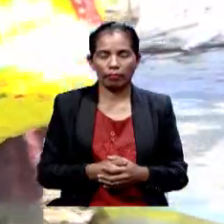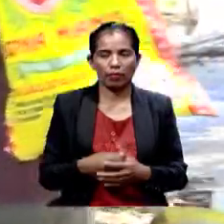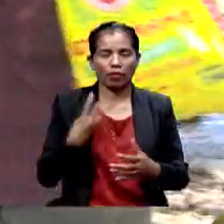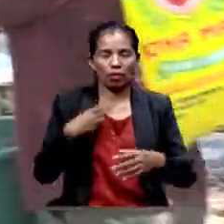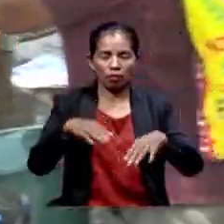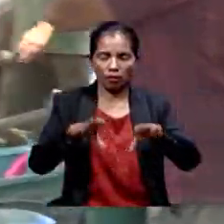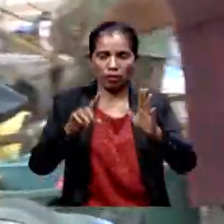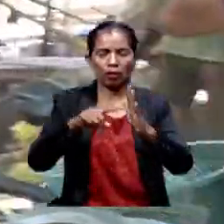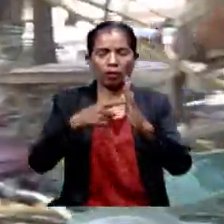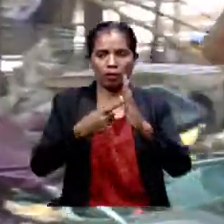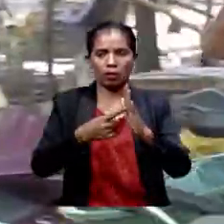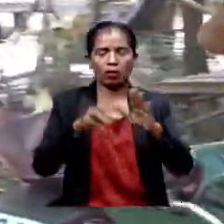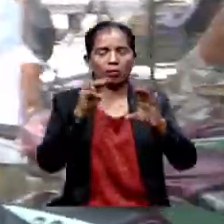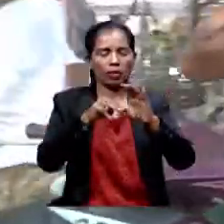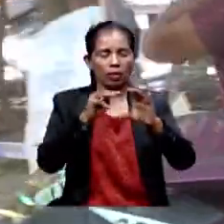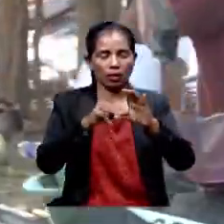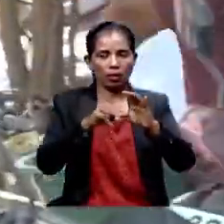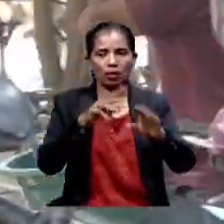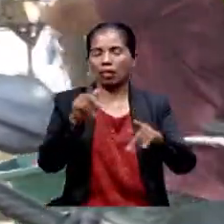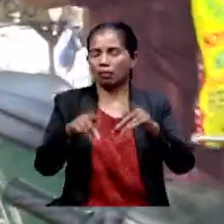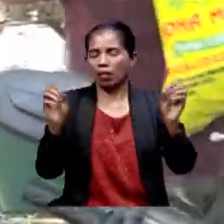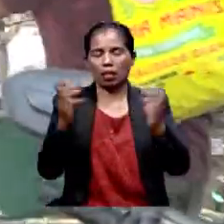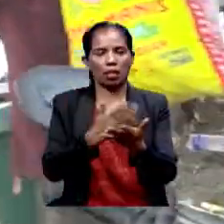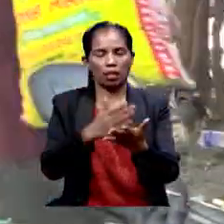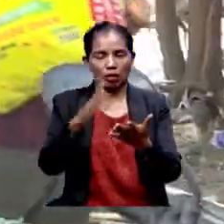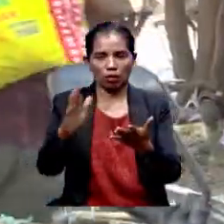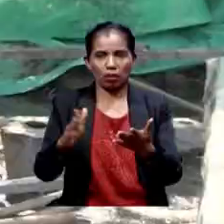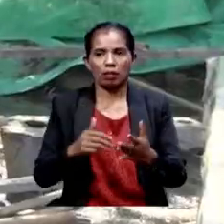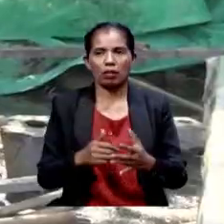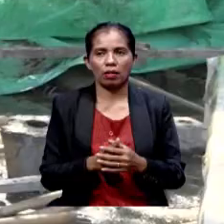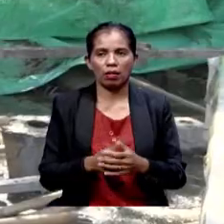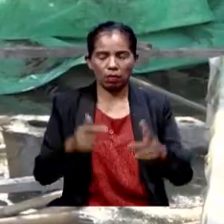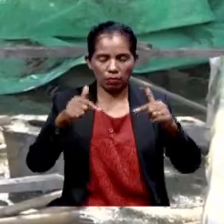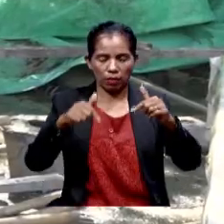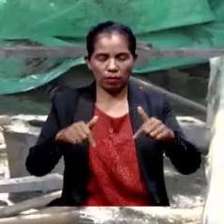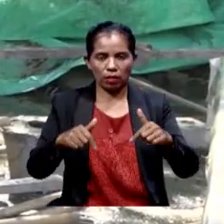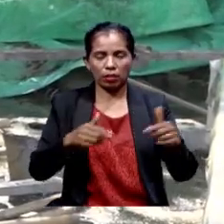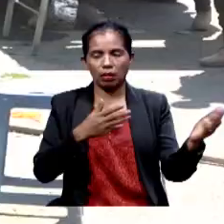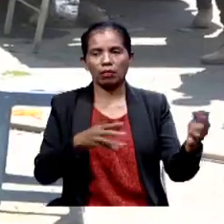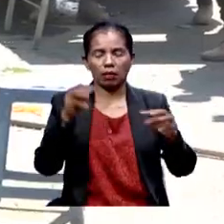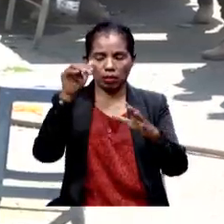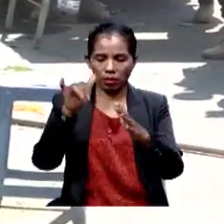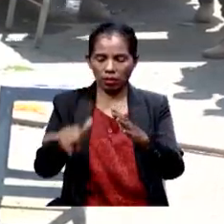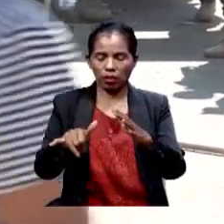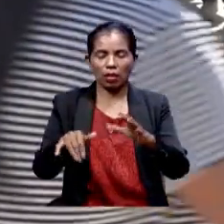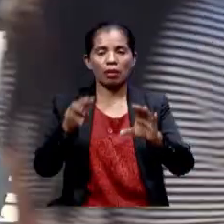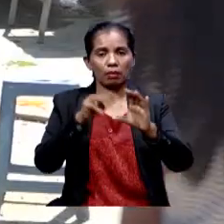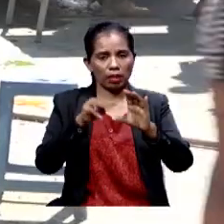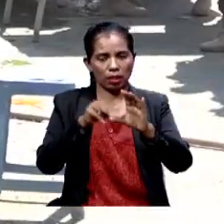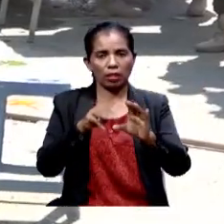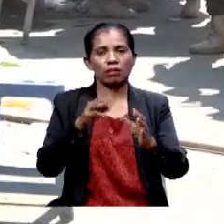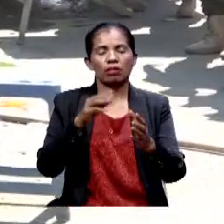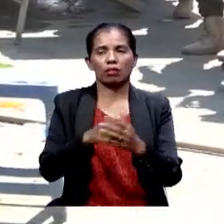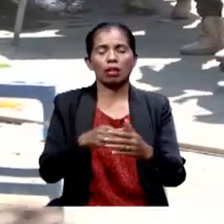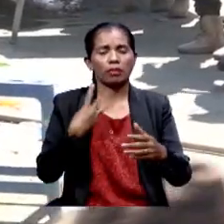fan ku mese be merkaru lan ne bala ema la hola maka mi fan be lem loy mai fan sel tuli fala mehela de merkaru lan rona. Ain fan de merkaru lan rona. Ain fan